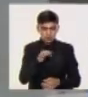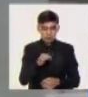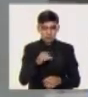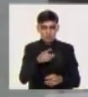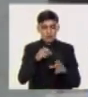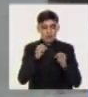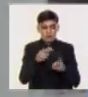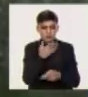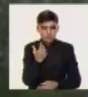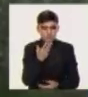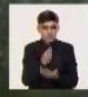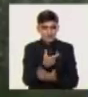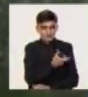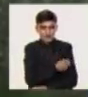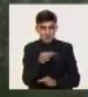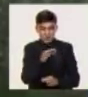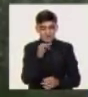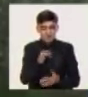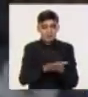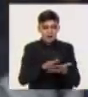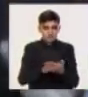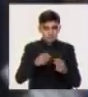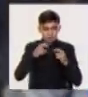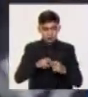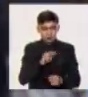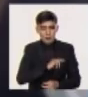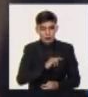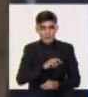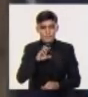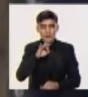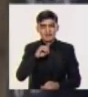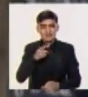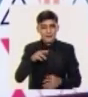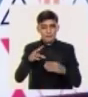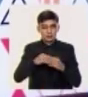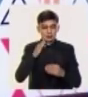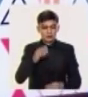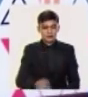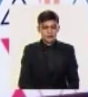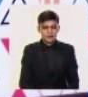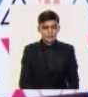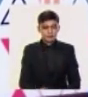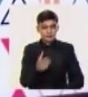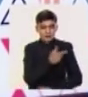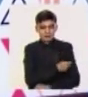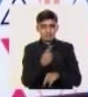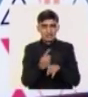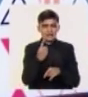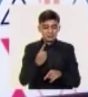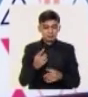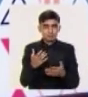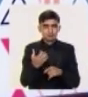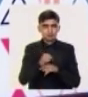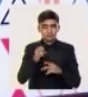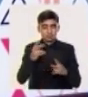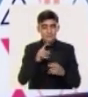на безопасности своей вакцины и намерен продолжить работу с Бразилией. Вакцина – единственный способ